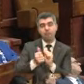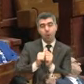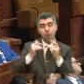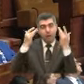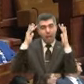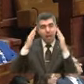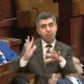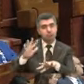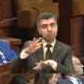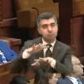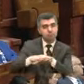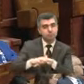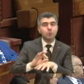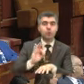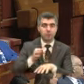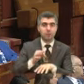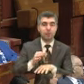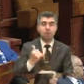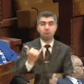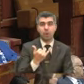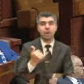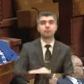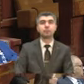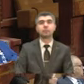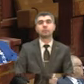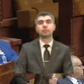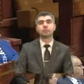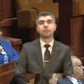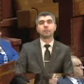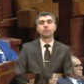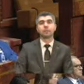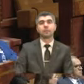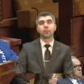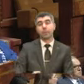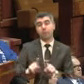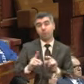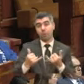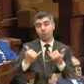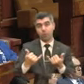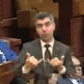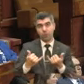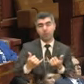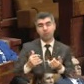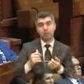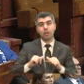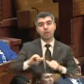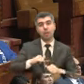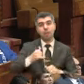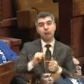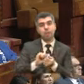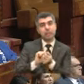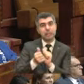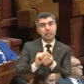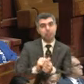اندمجوا، فهي فرصة مهمة جدا على أساس أن اليوم الشباب والرياضة عندهم حوالي